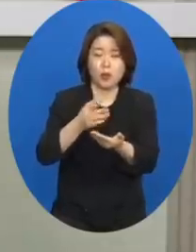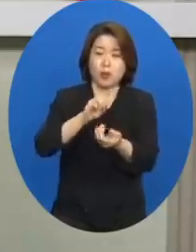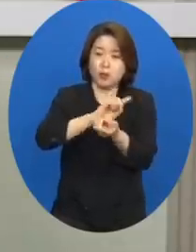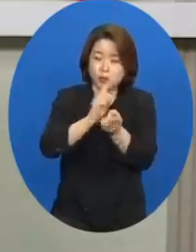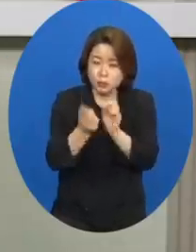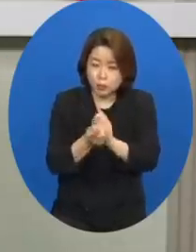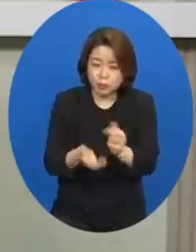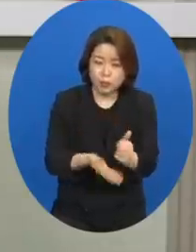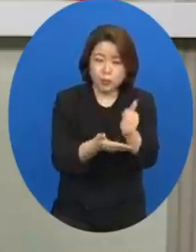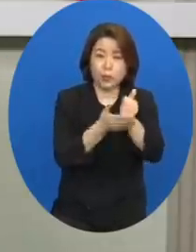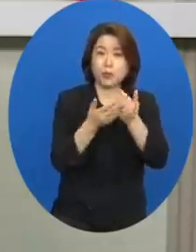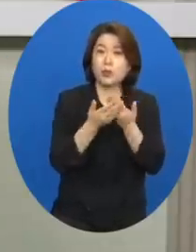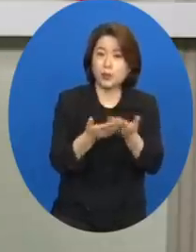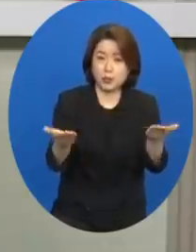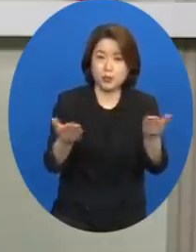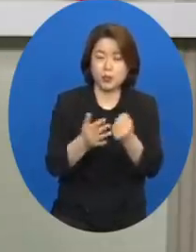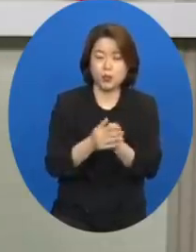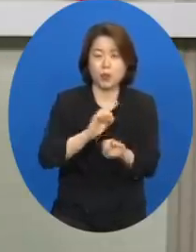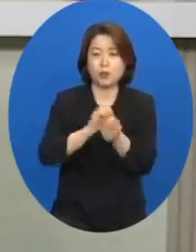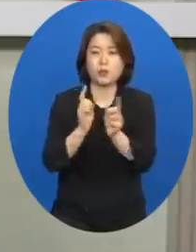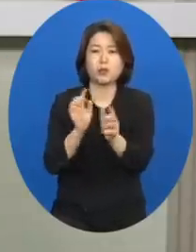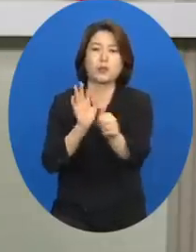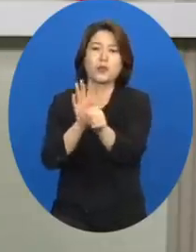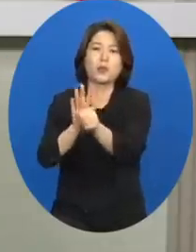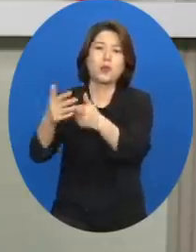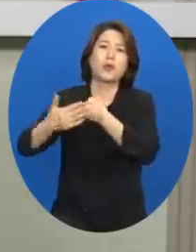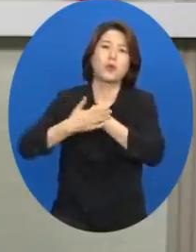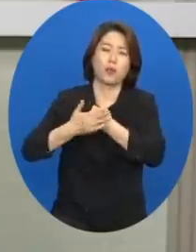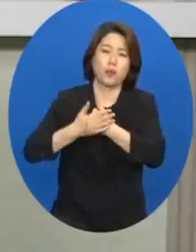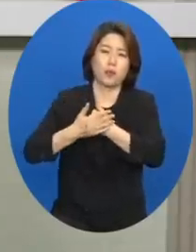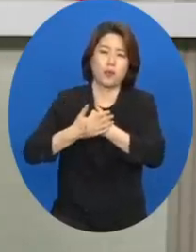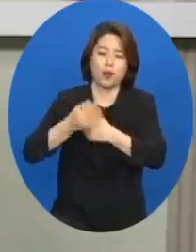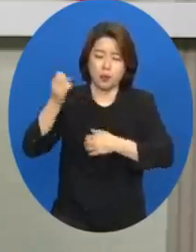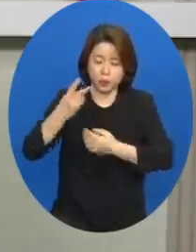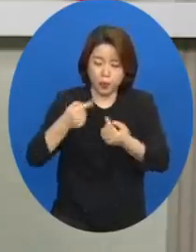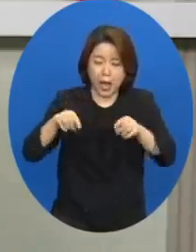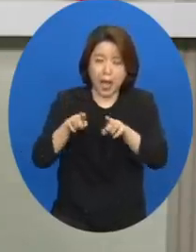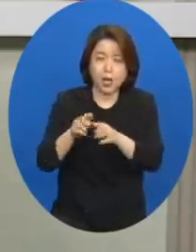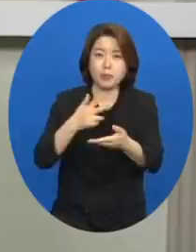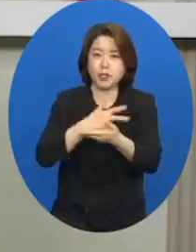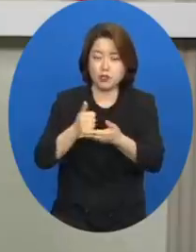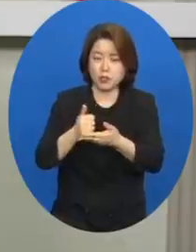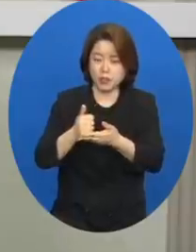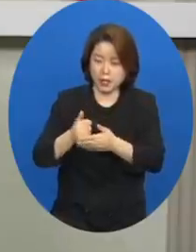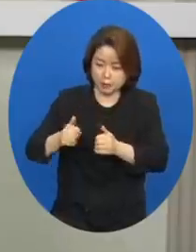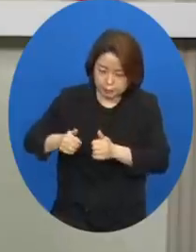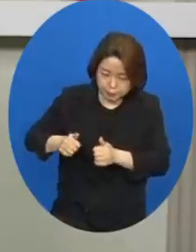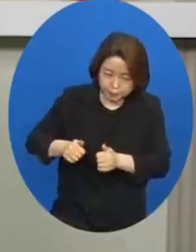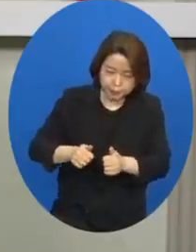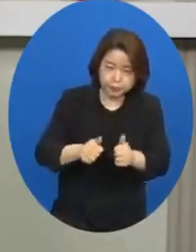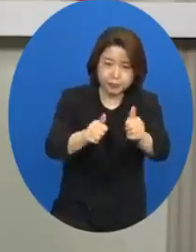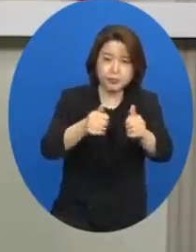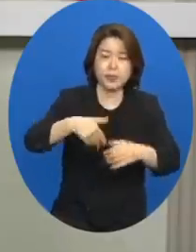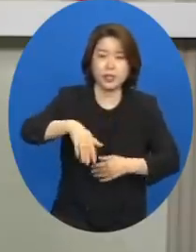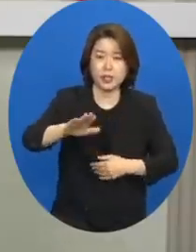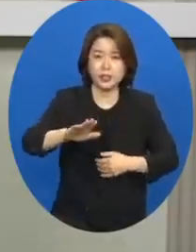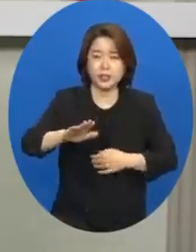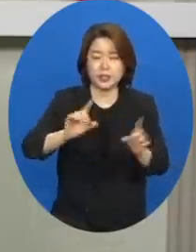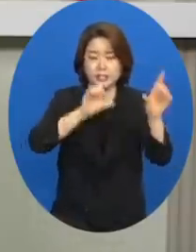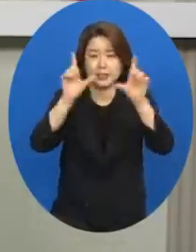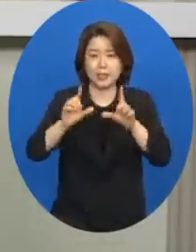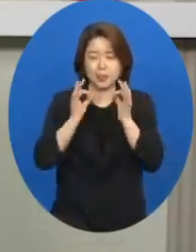격려하고 서로 붙잡아 주고 그리고 함께 주님과 나아가는 삶을 살기를 힘써야